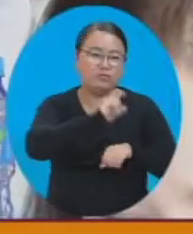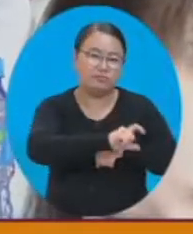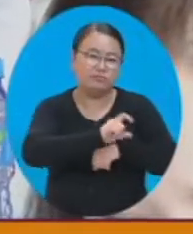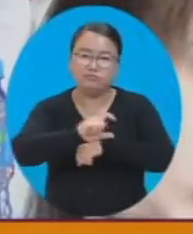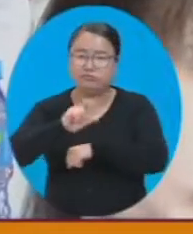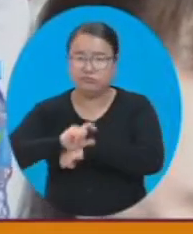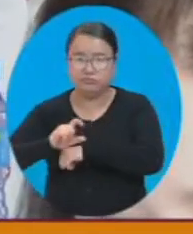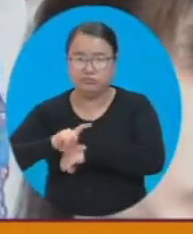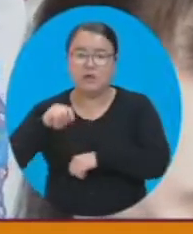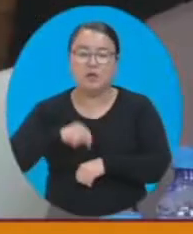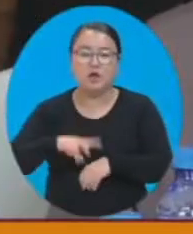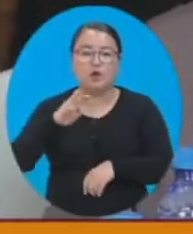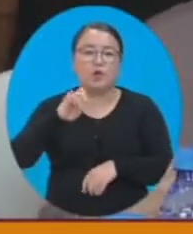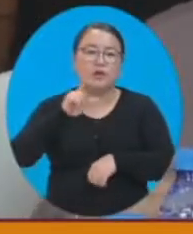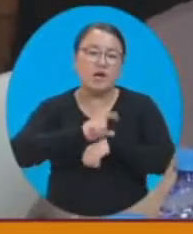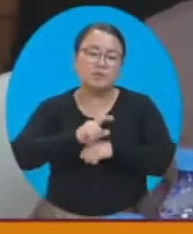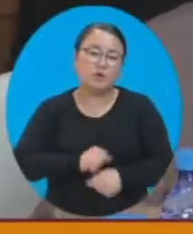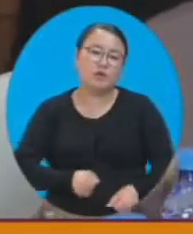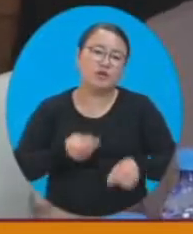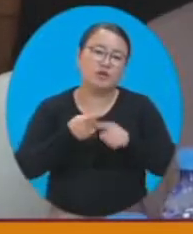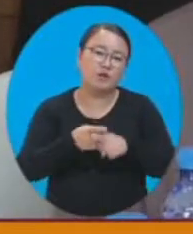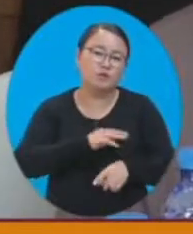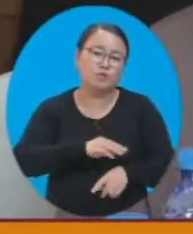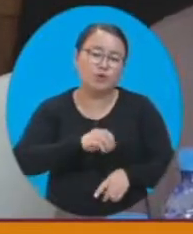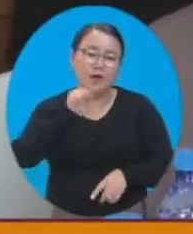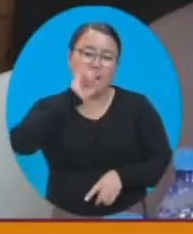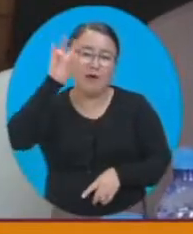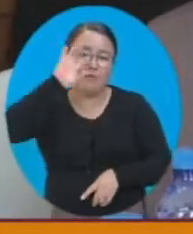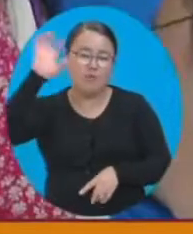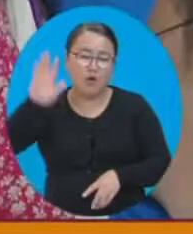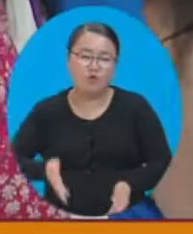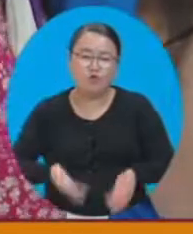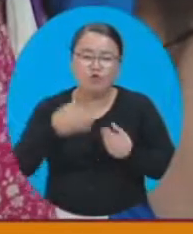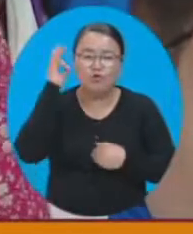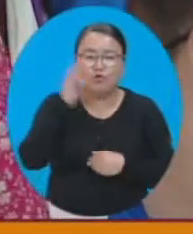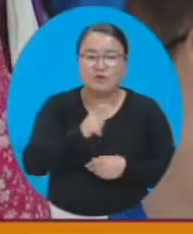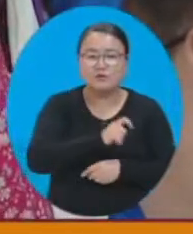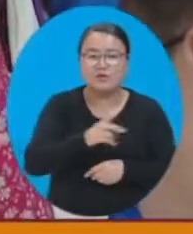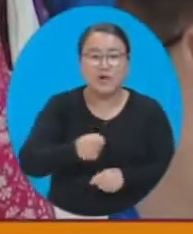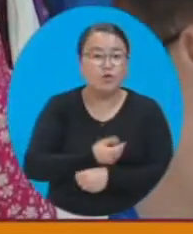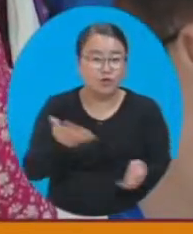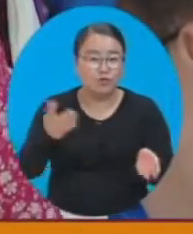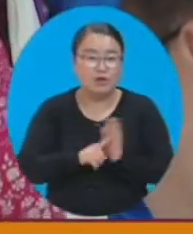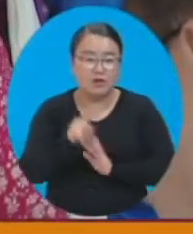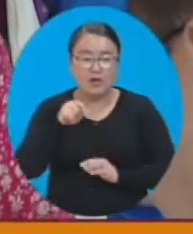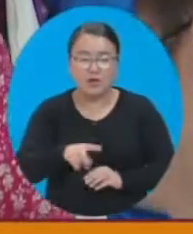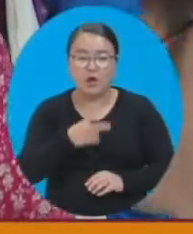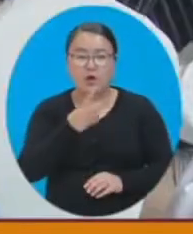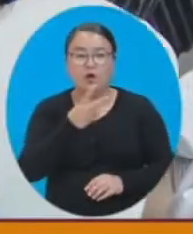руу экспортлдог. Ноолуурын экспортыг нэмэгдүүлэхүүднээс аж ахуйн нэгжүүдэд хөнгөлөлтөд зээл олгож эхлээд байна.